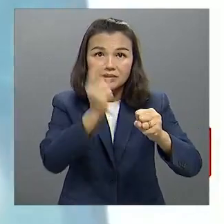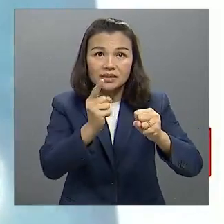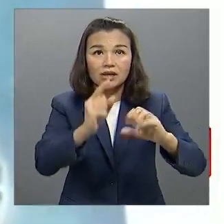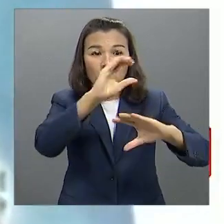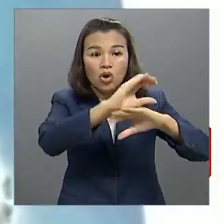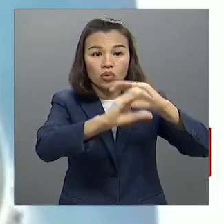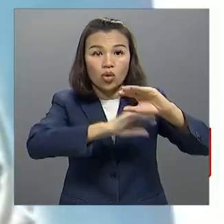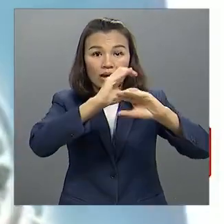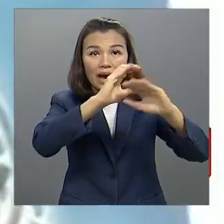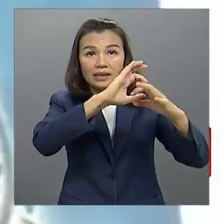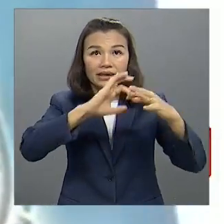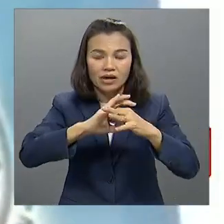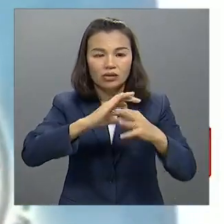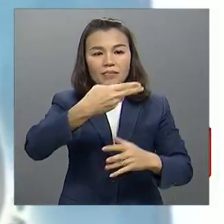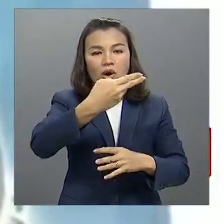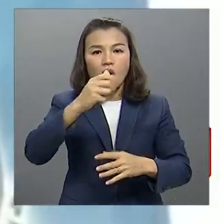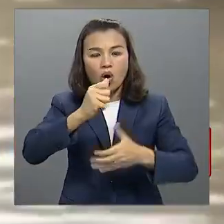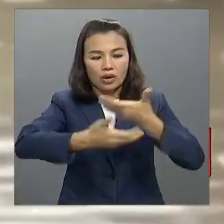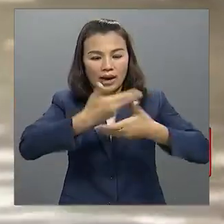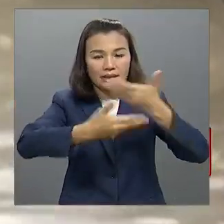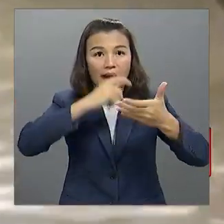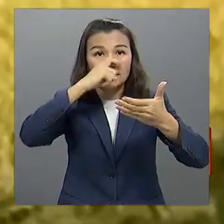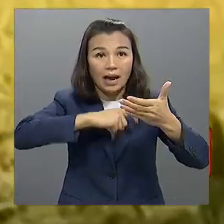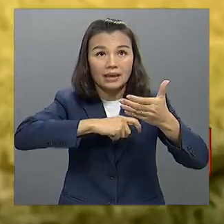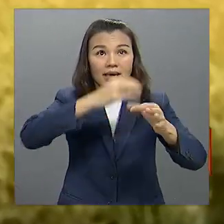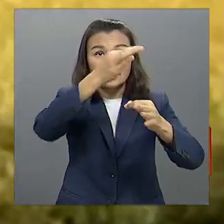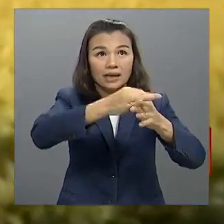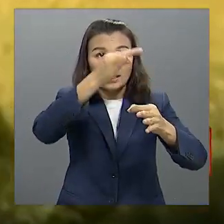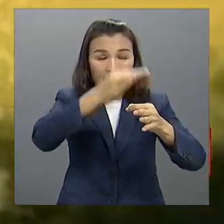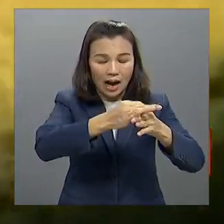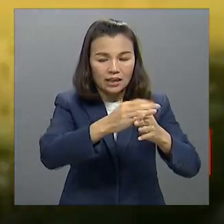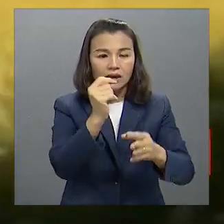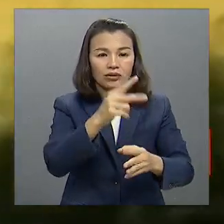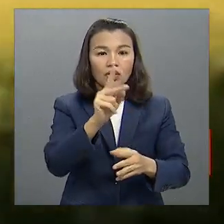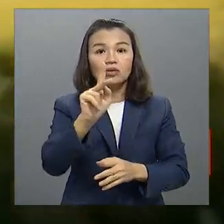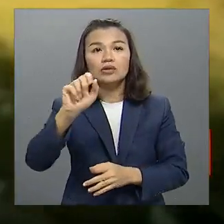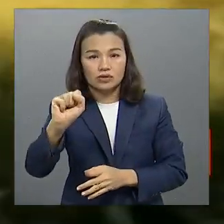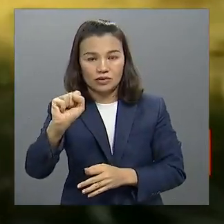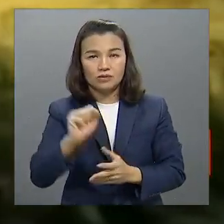าแห่งประเทศไทยธนาคารเพื่อการเกษตรและสหกรณ์การเกษตร